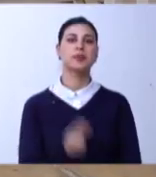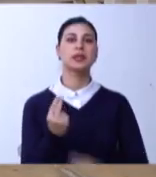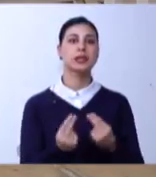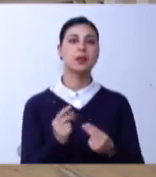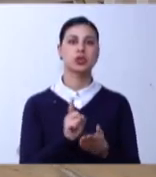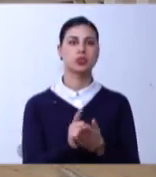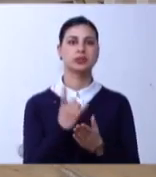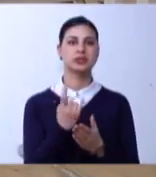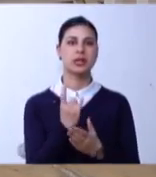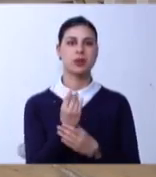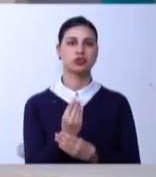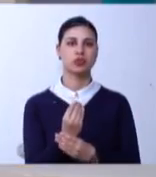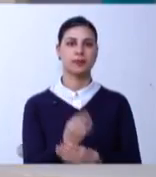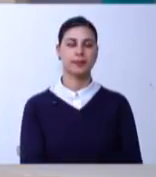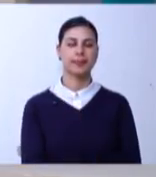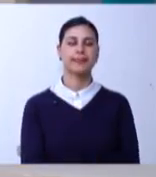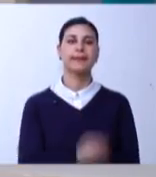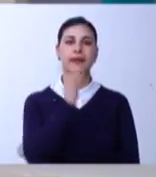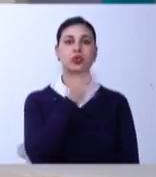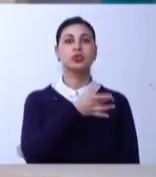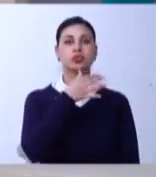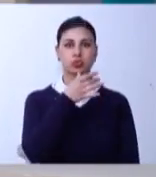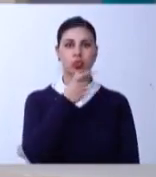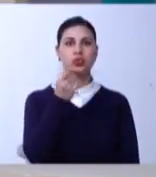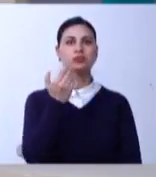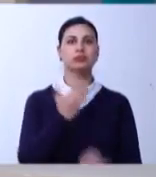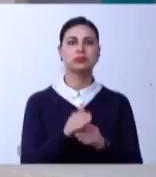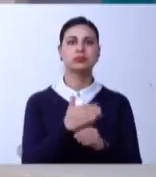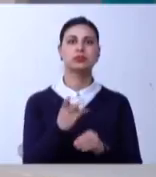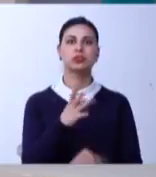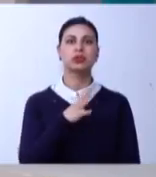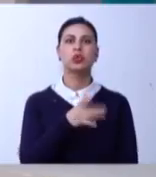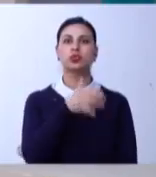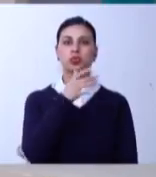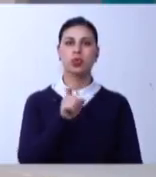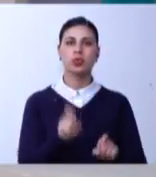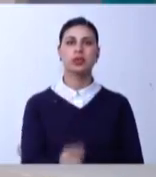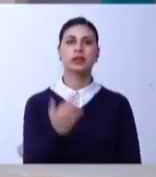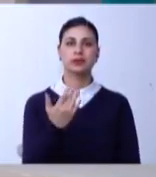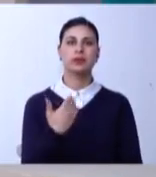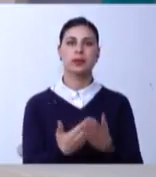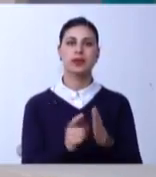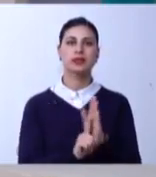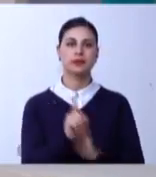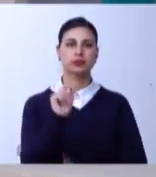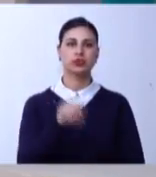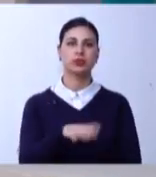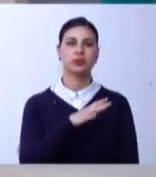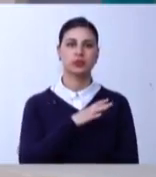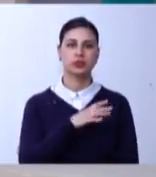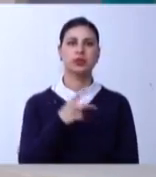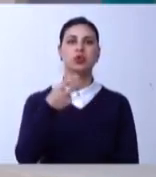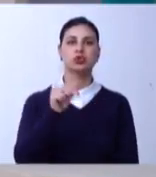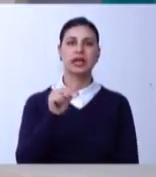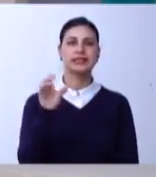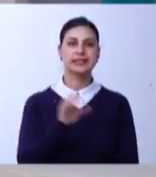თამაშობს. ეტაპობრივად იზრდება დრო, ქოთანზე გატარებული დრო. თუ დავიწყეთ, ვთქვათ, შეგვიძლია დავიწყოთ